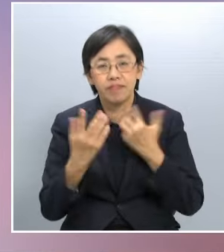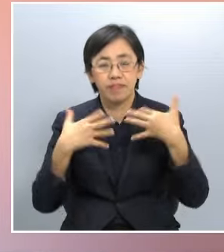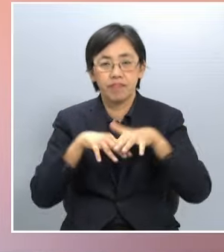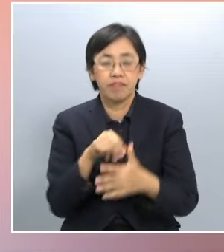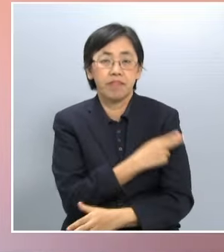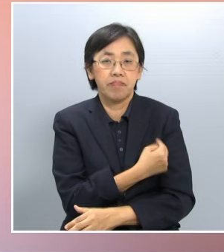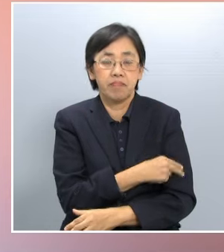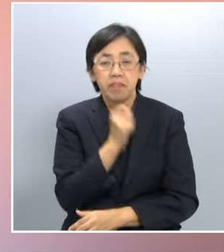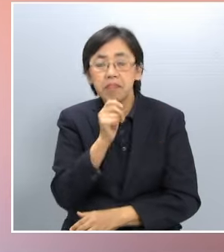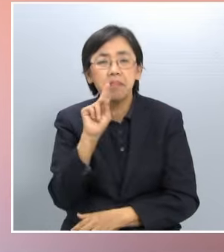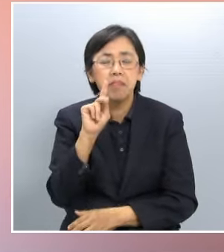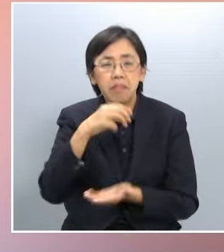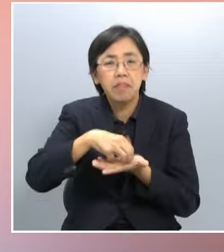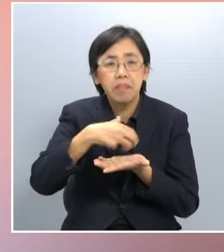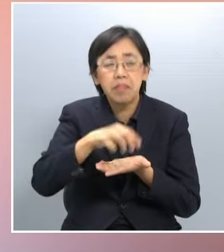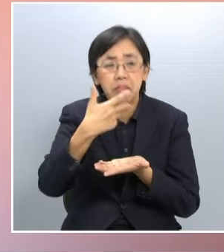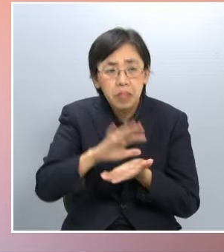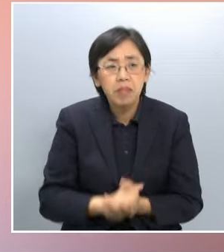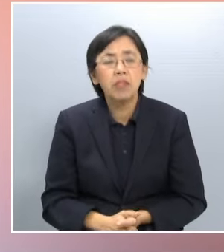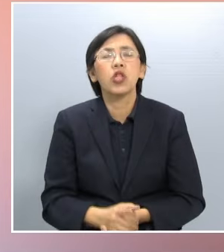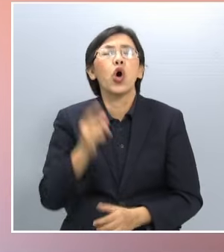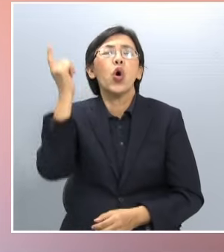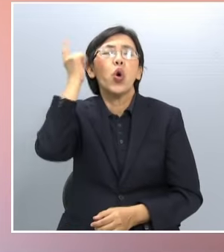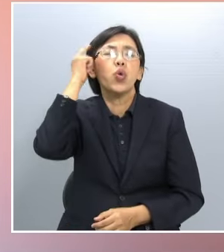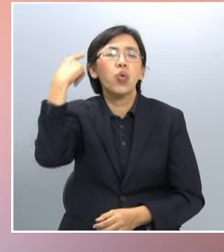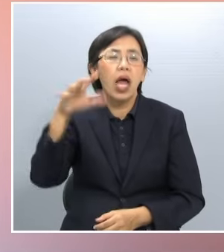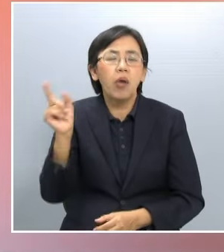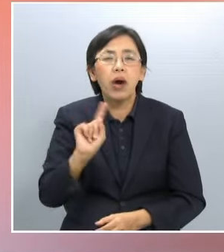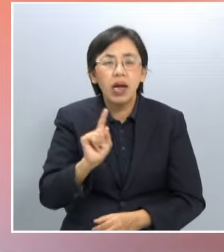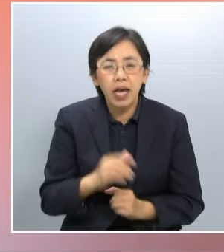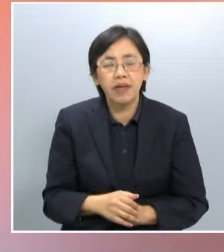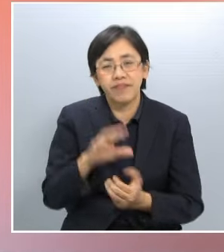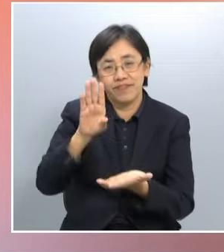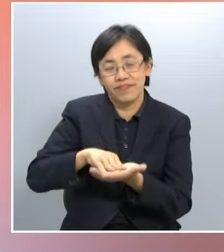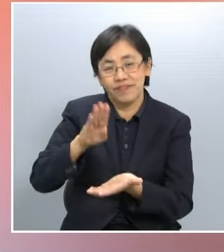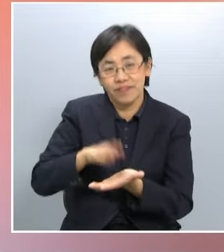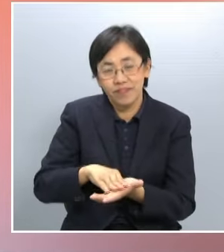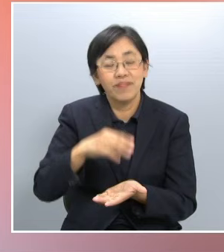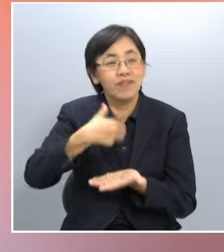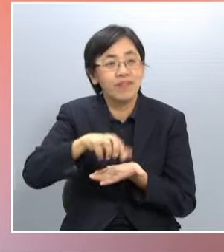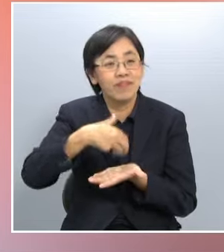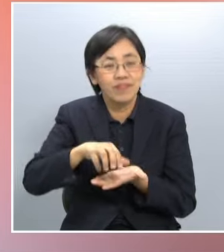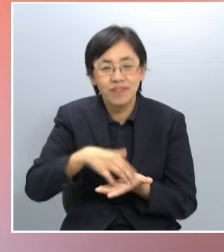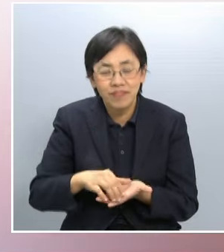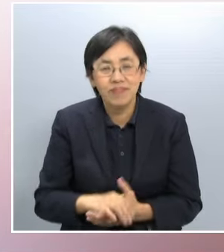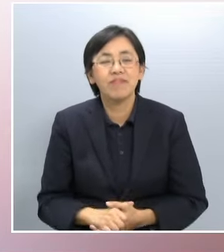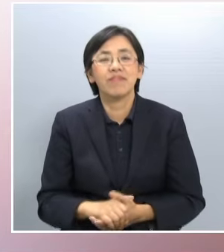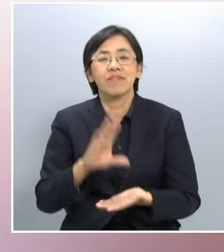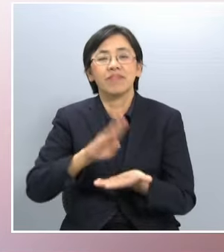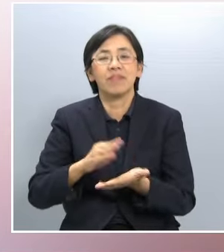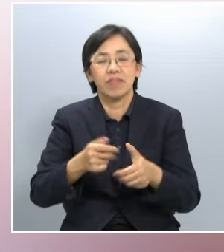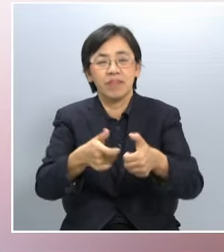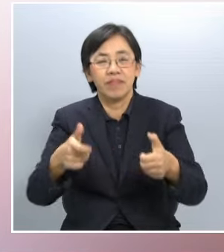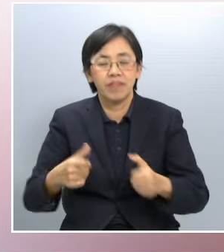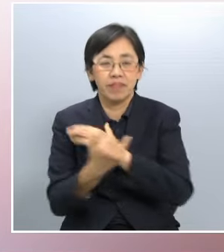ให้ข่าวแล้วข่าววันก่อนน่ะค่ะทราบมาว่าข้อมูลที่ให้มาเป็นรายงานในต่าง